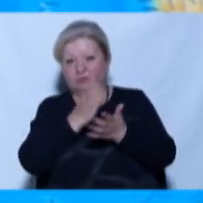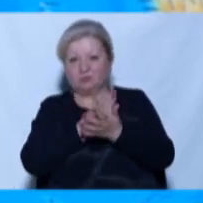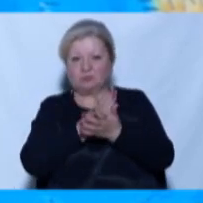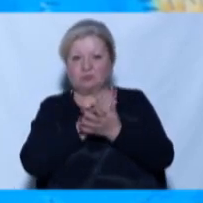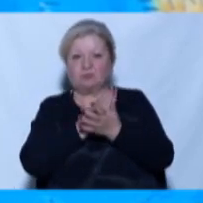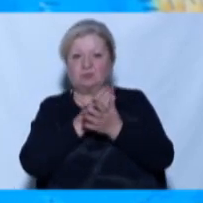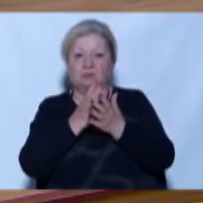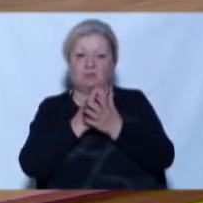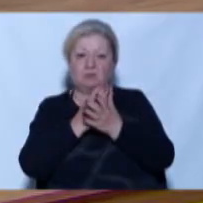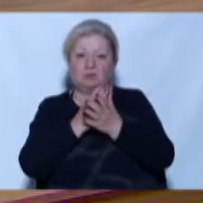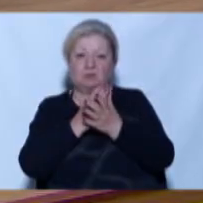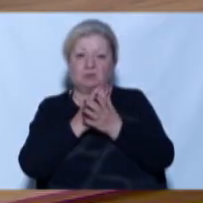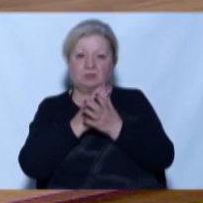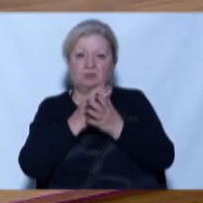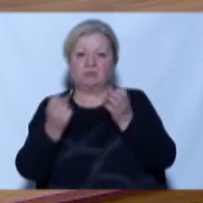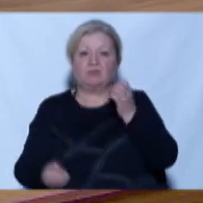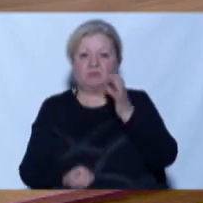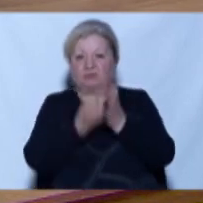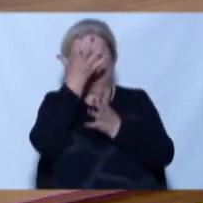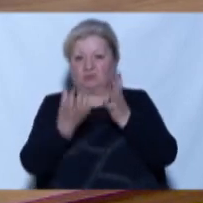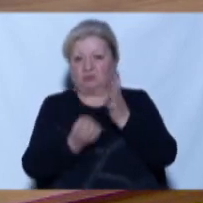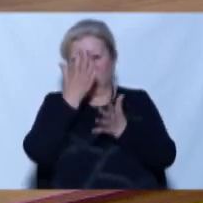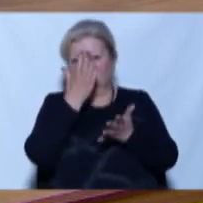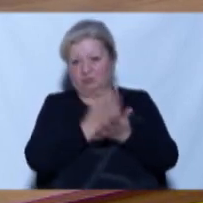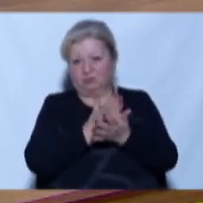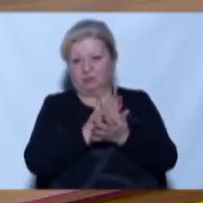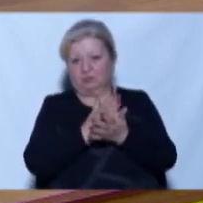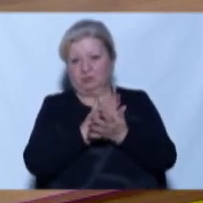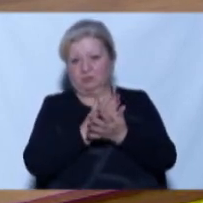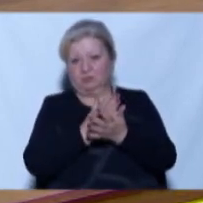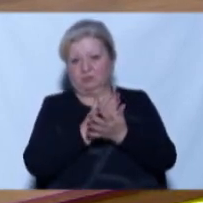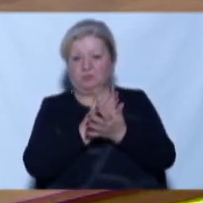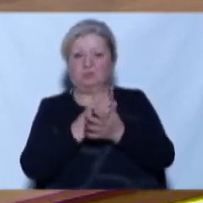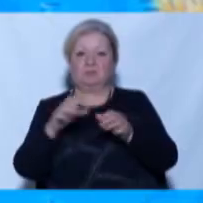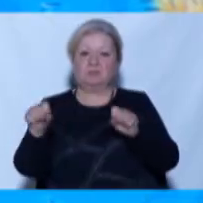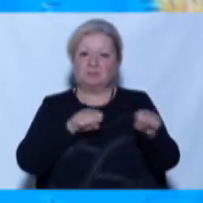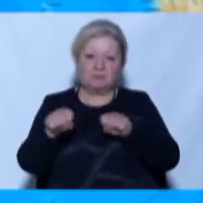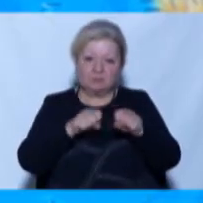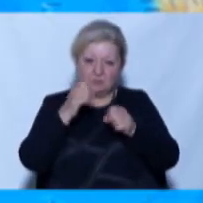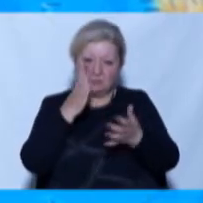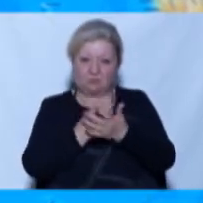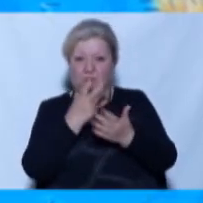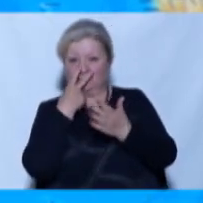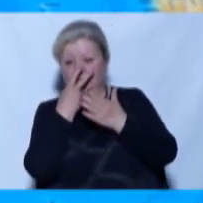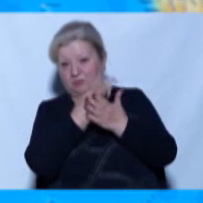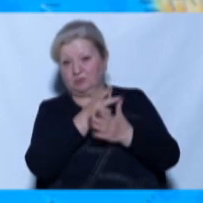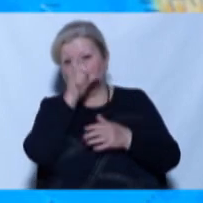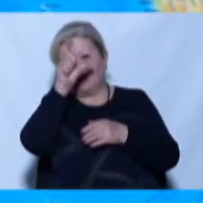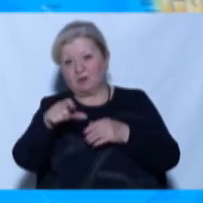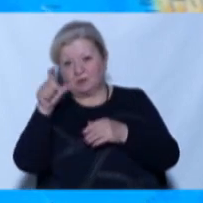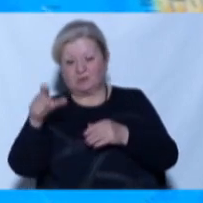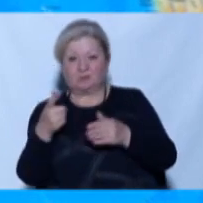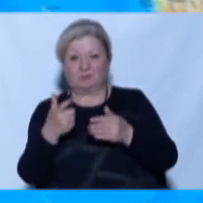დედამიწის ზედაპირზე, ხდება ვულკანებისა და მიწისძვრების სახით. ერთი შეხედვით, რომ შეხედოთ ამას, ეს ადამიანისთვის